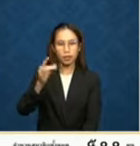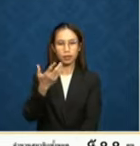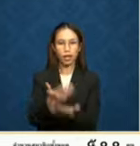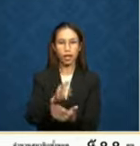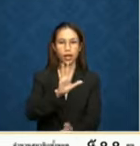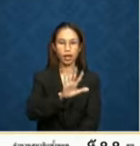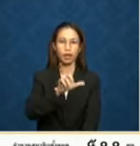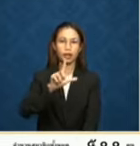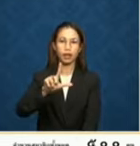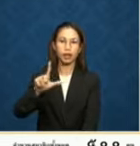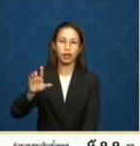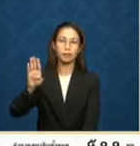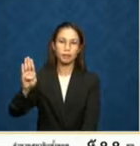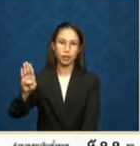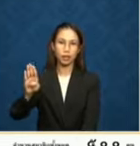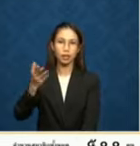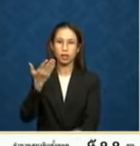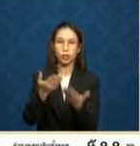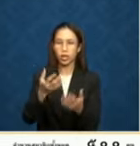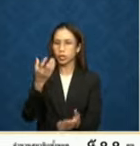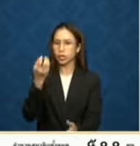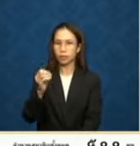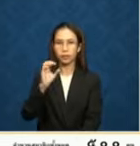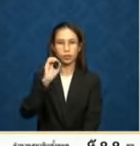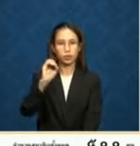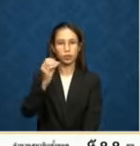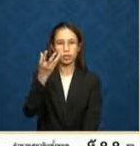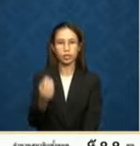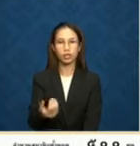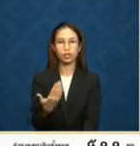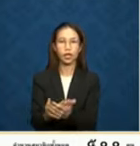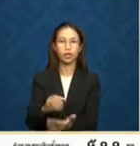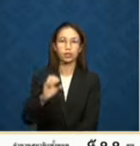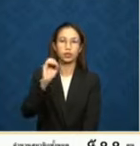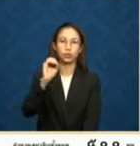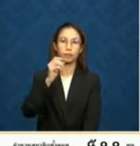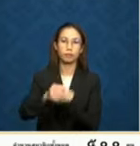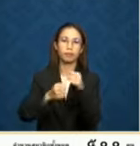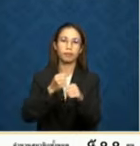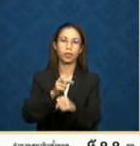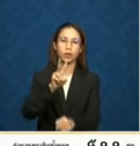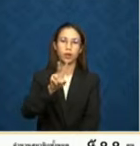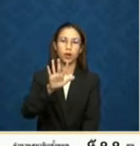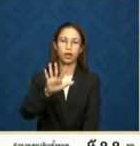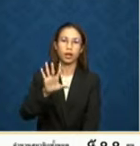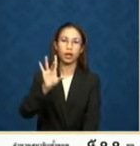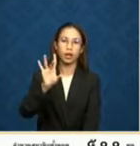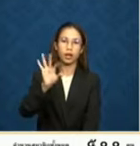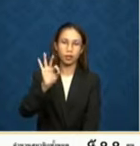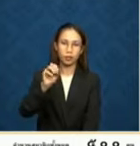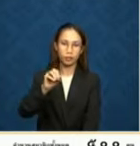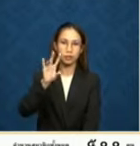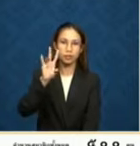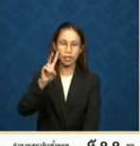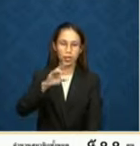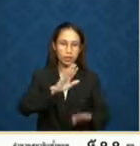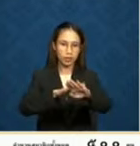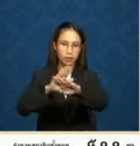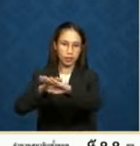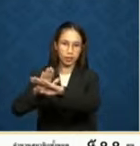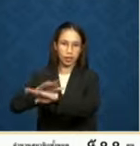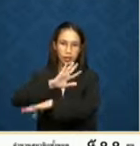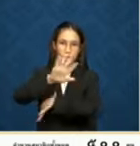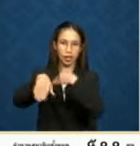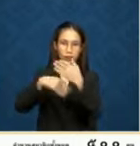และต่ำสุดก็คือเหรอศูนย์ในปี 2,597ก็ขอชว นะครับทุก ๆ พระการเมือง